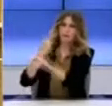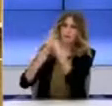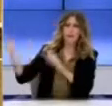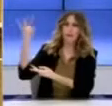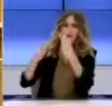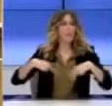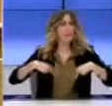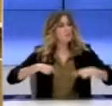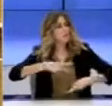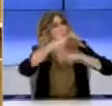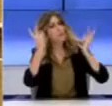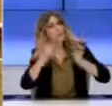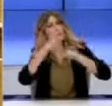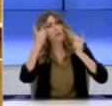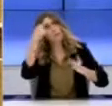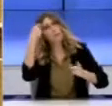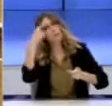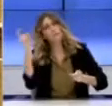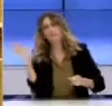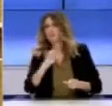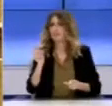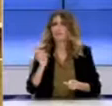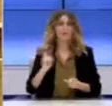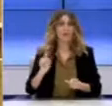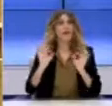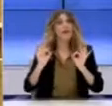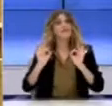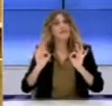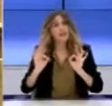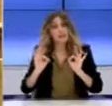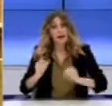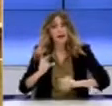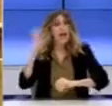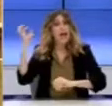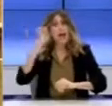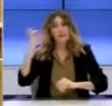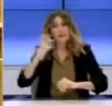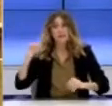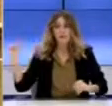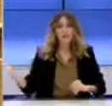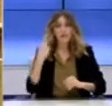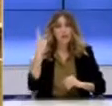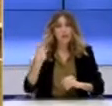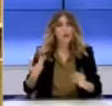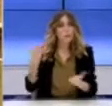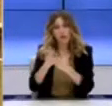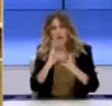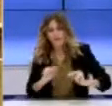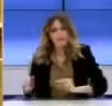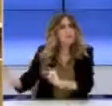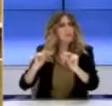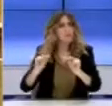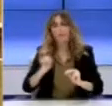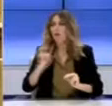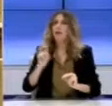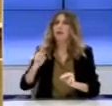30 ειδικούς διαφόρων τομέων. Όλοι έχουν τις ιδιαίτερες απόψεις τους. Δεν συμφωνούν πάντα όλοι με